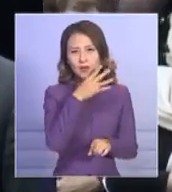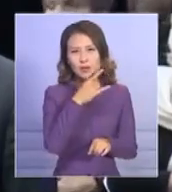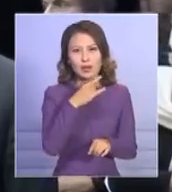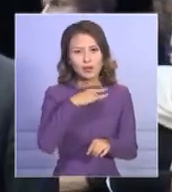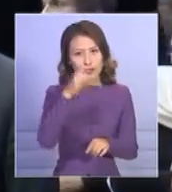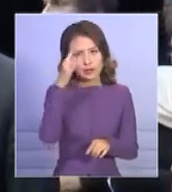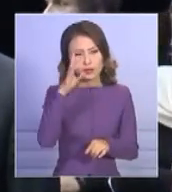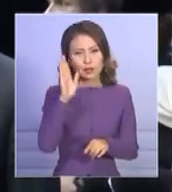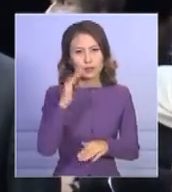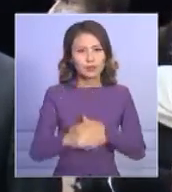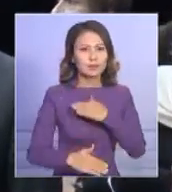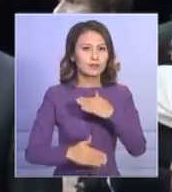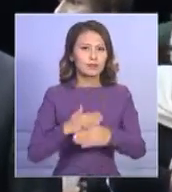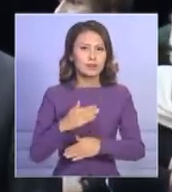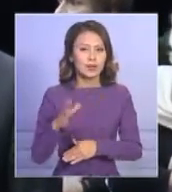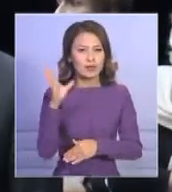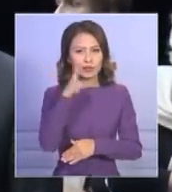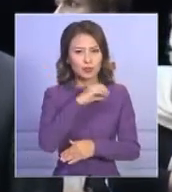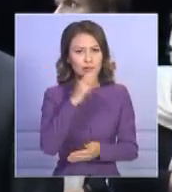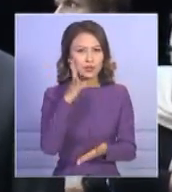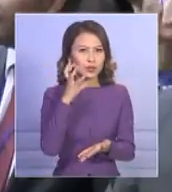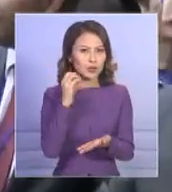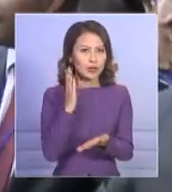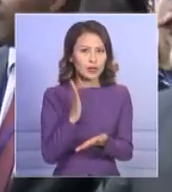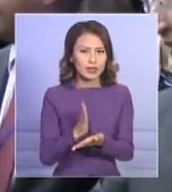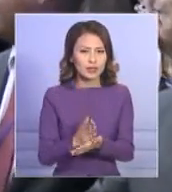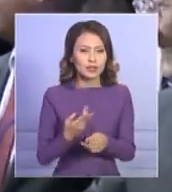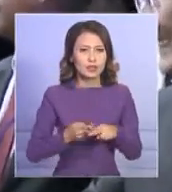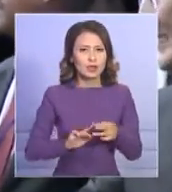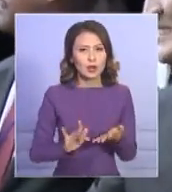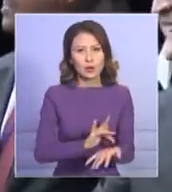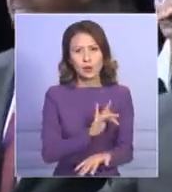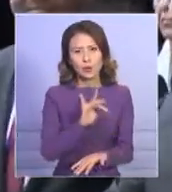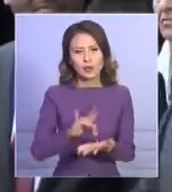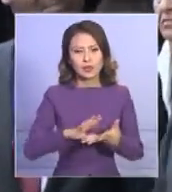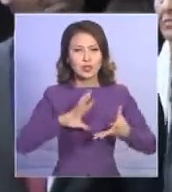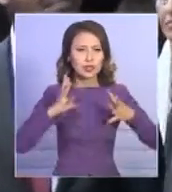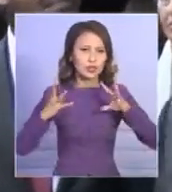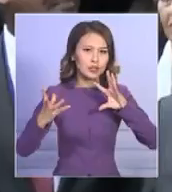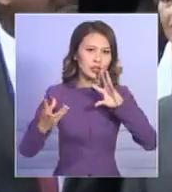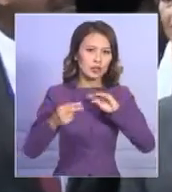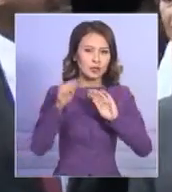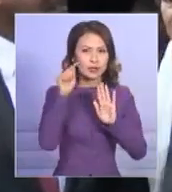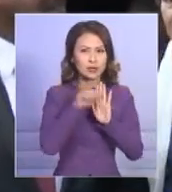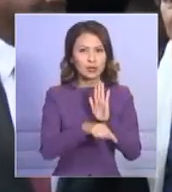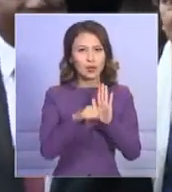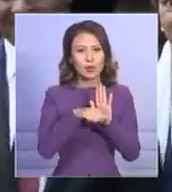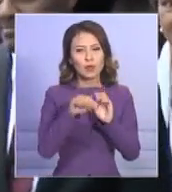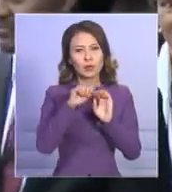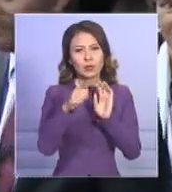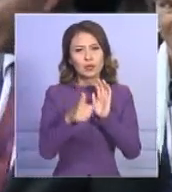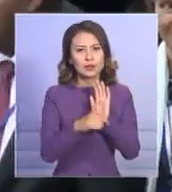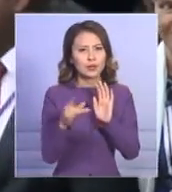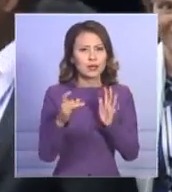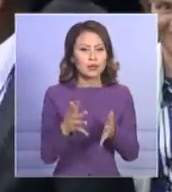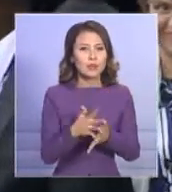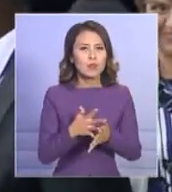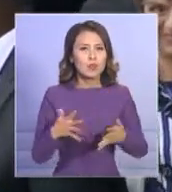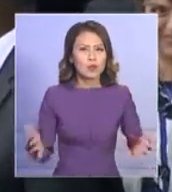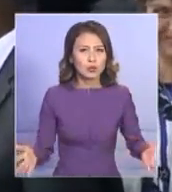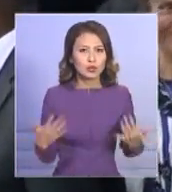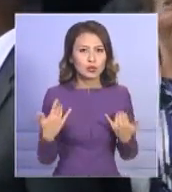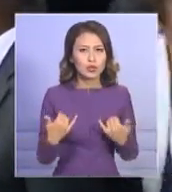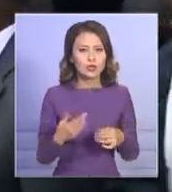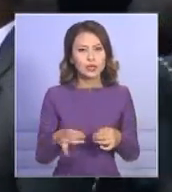айтарлықтай жетістіктерге қол жеткізді. Қала әкімі айтып өткендей, жалпы ішкі өнім көлемі 16 есе артқан. Республика халқы